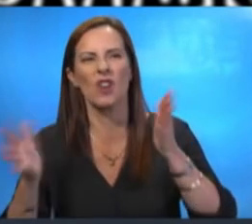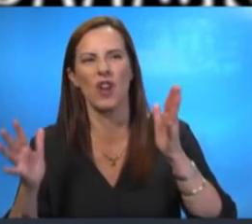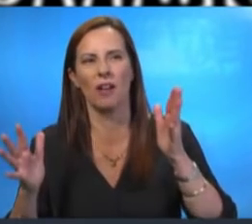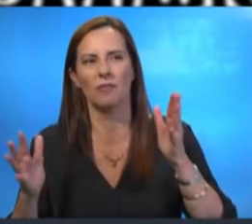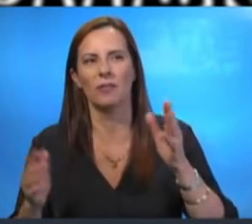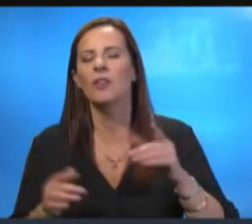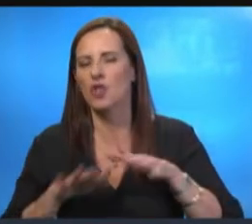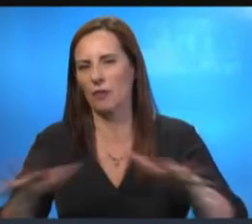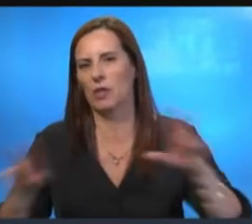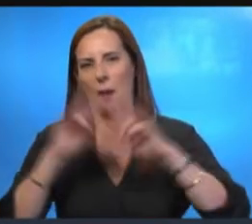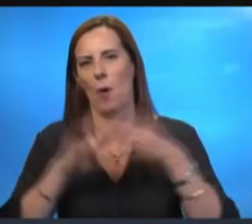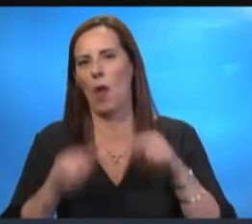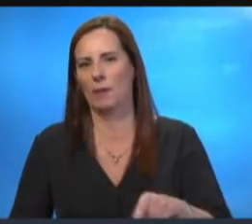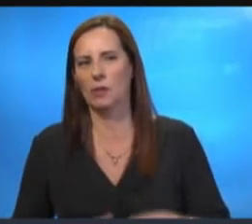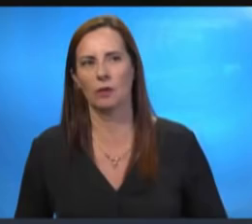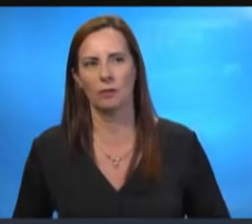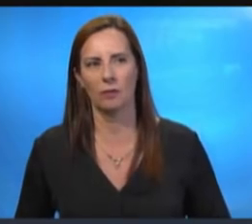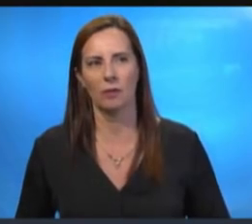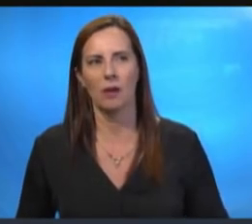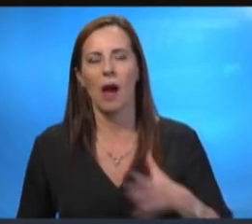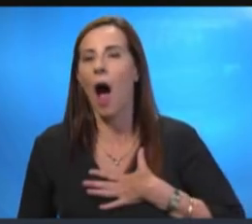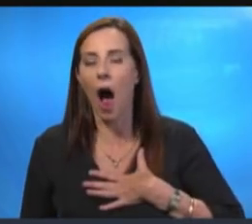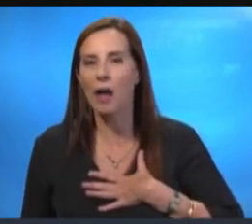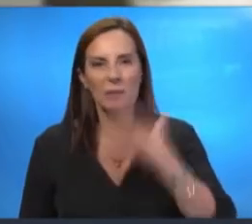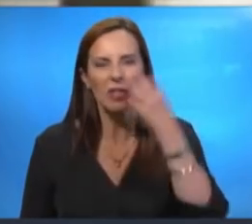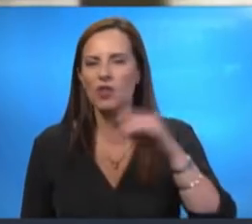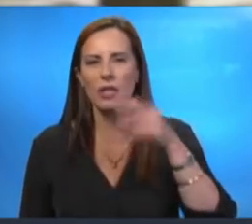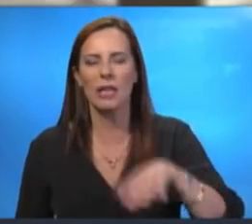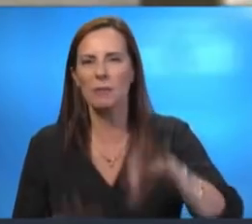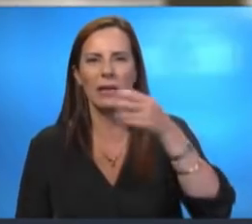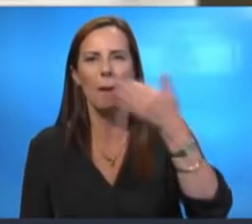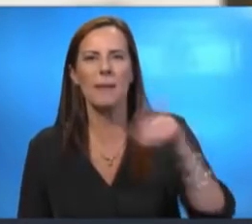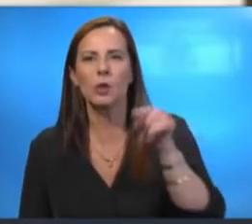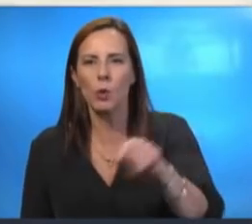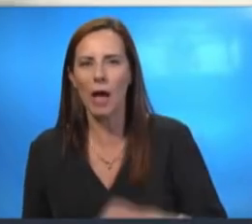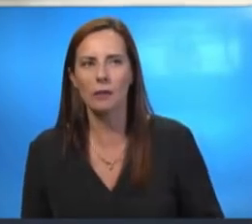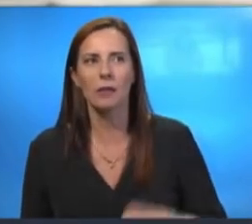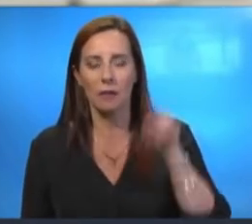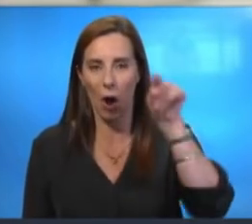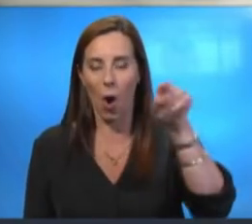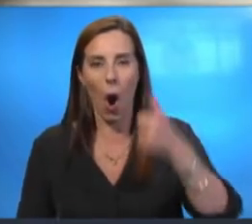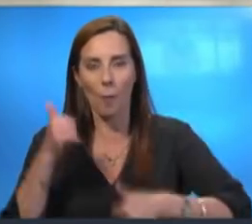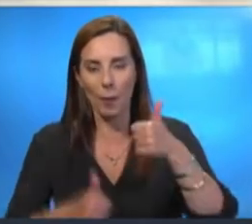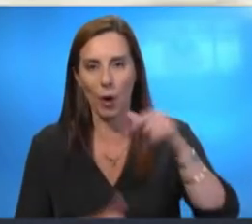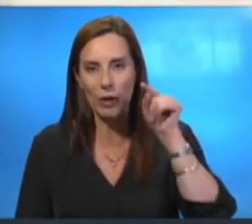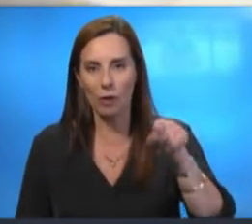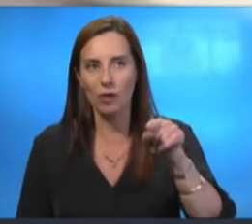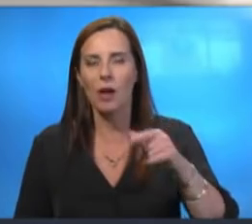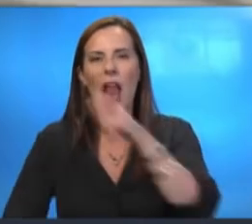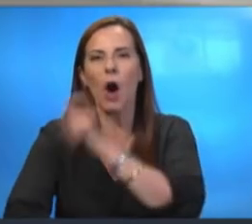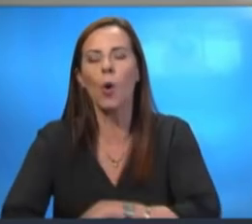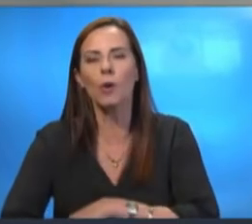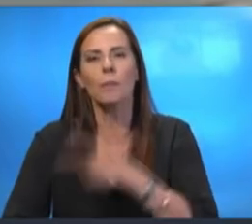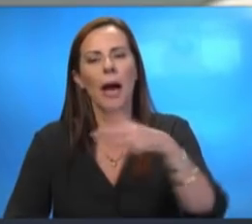set foot on this planet. I'm sorry I voted for the son of a bitch. וזהו ארתור ג'ונס, המועמד הרפובליקני לקונגרס באחד